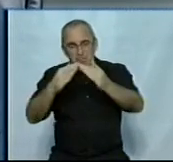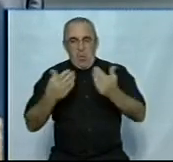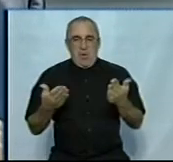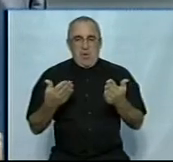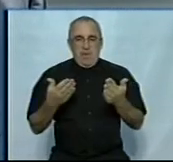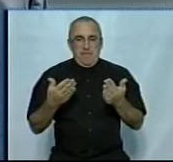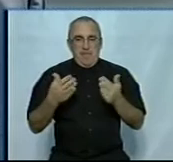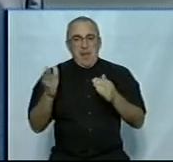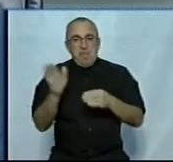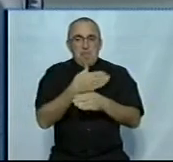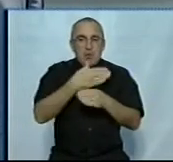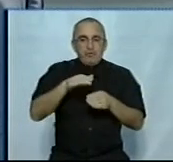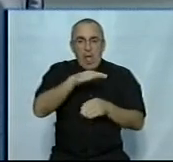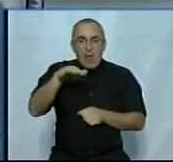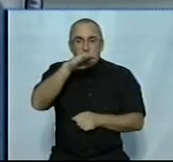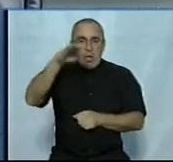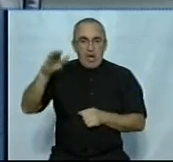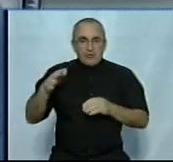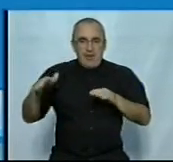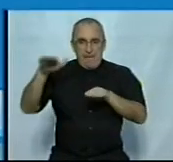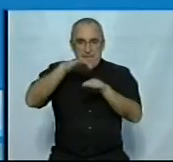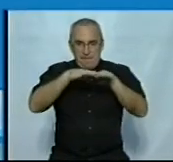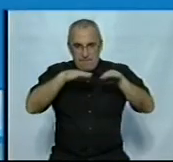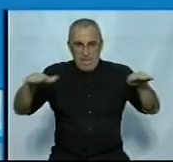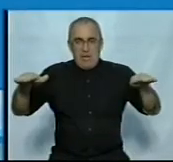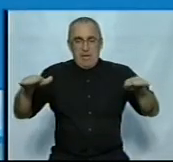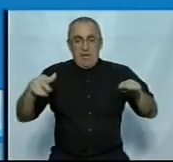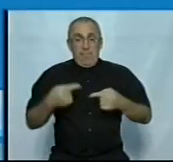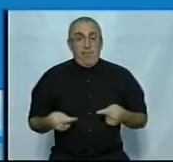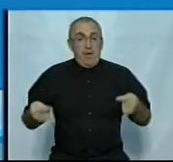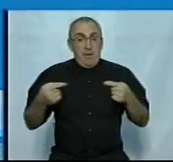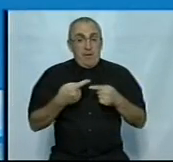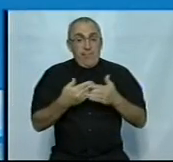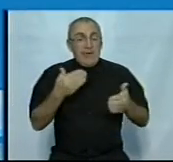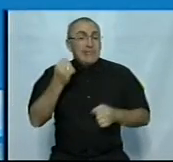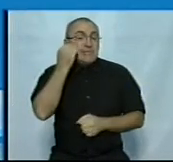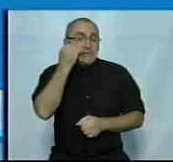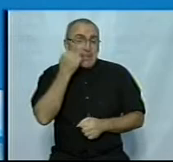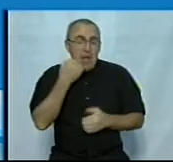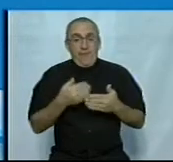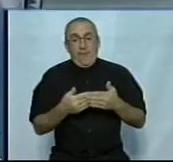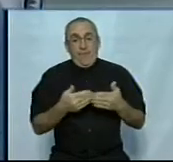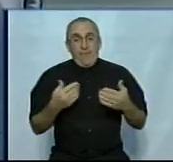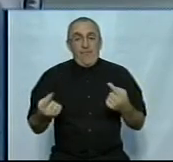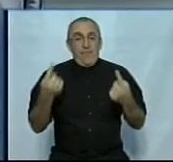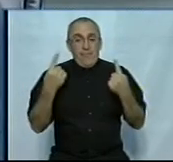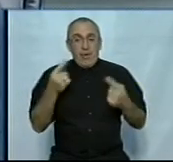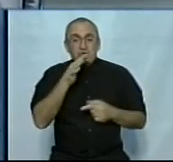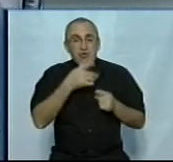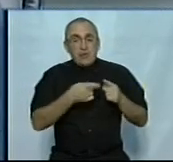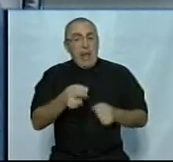конструкції міжетажних перекриттів. І, відповідно, від старості, від великого